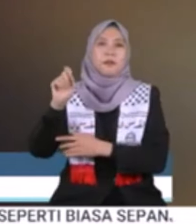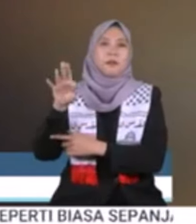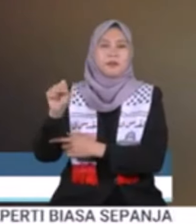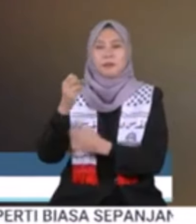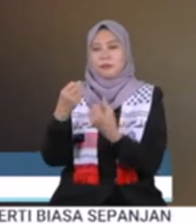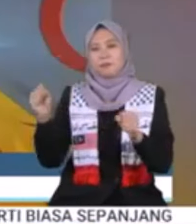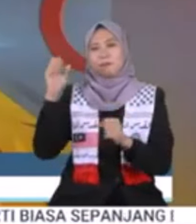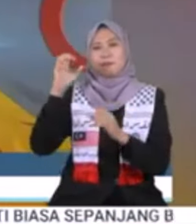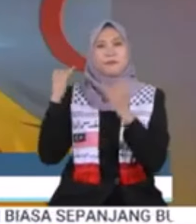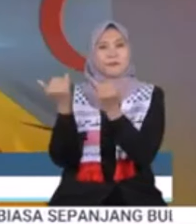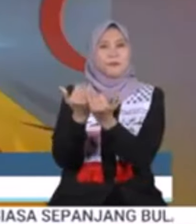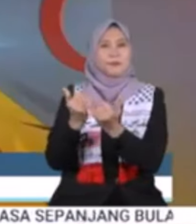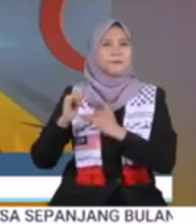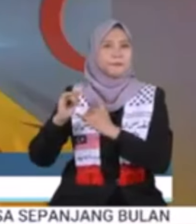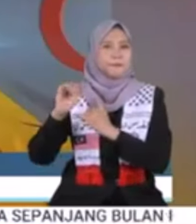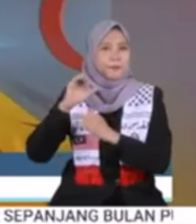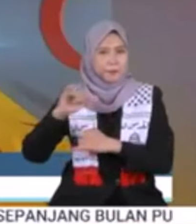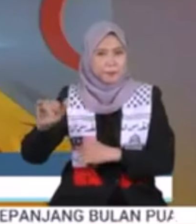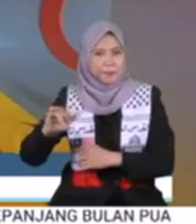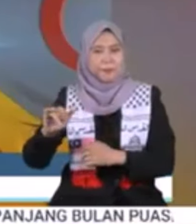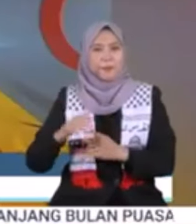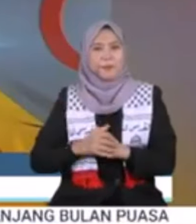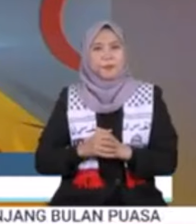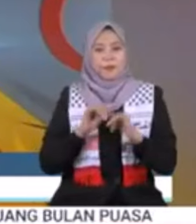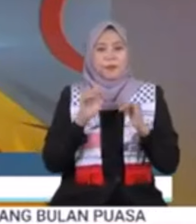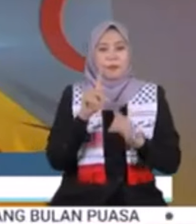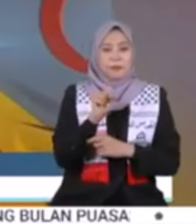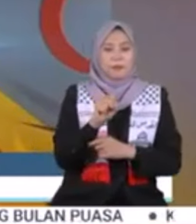bas disediakan syarikat sama. Kes